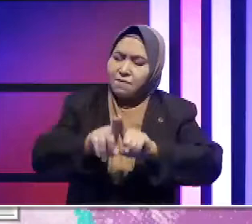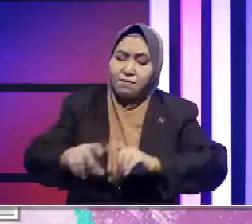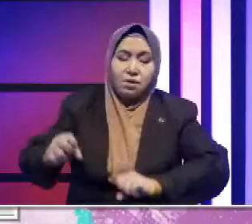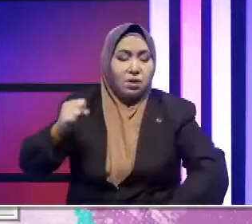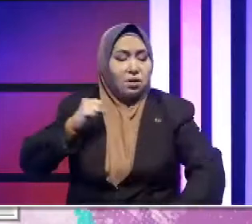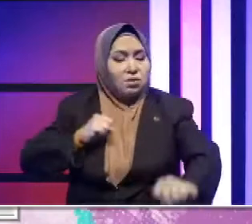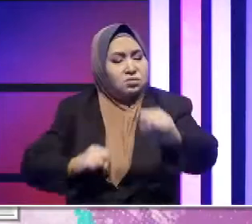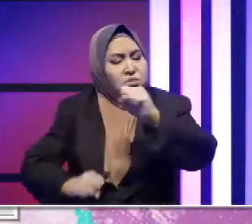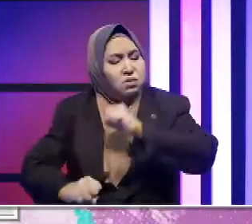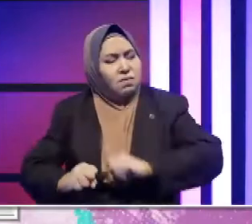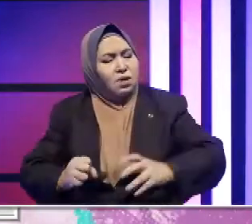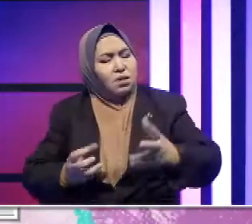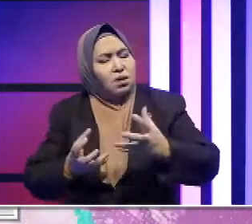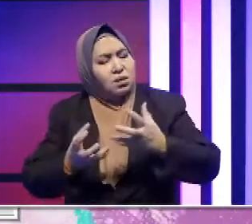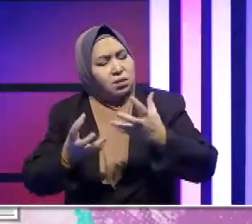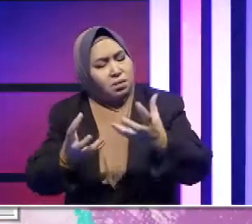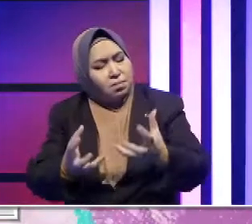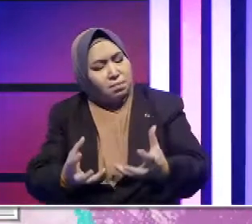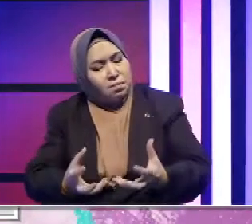متشاكسون ورجلا